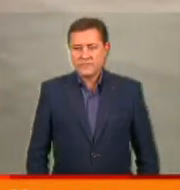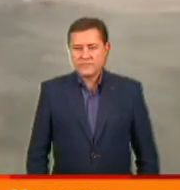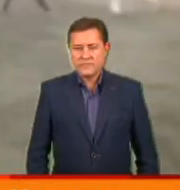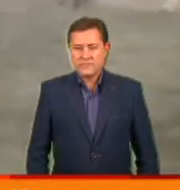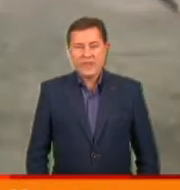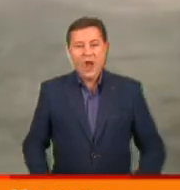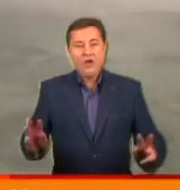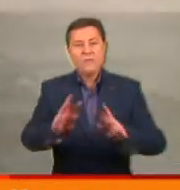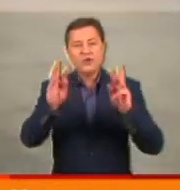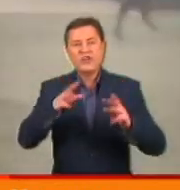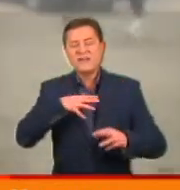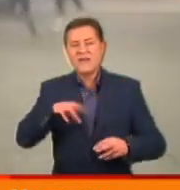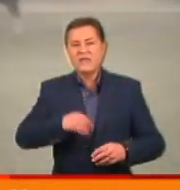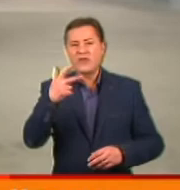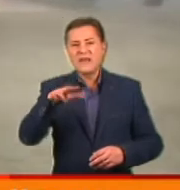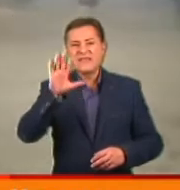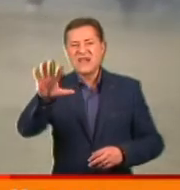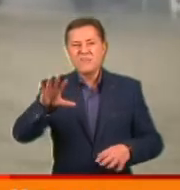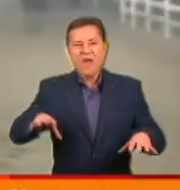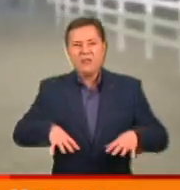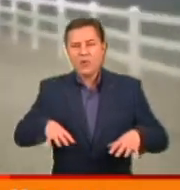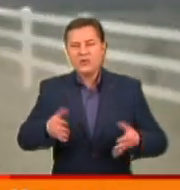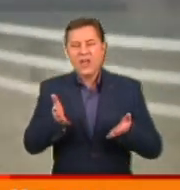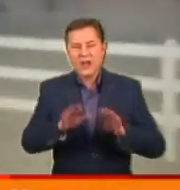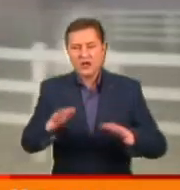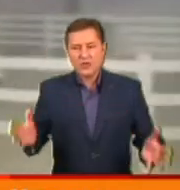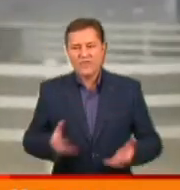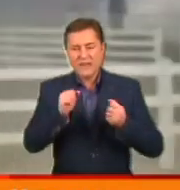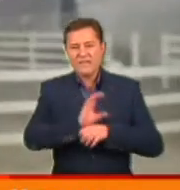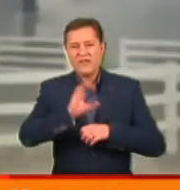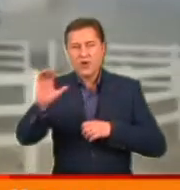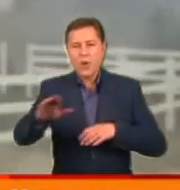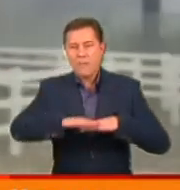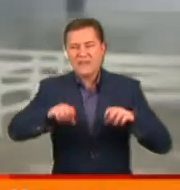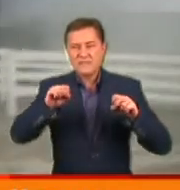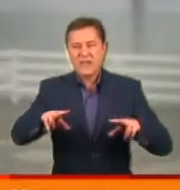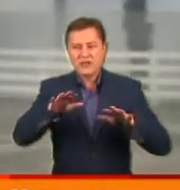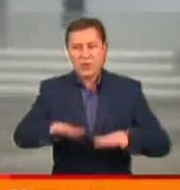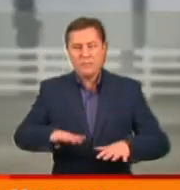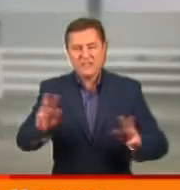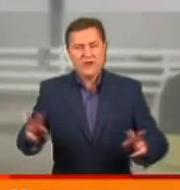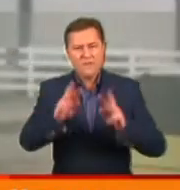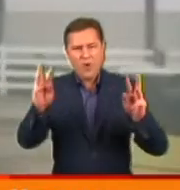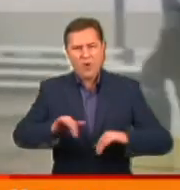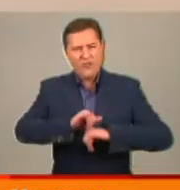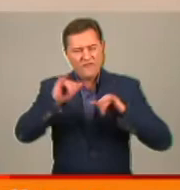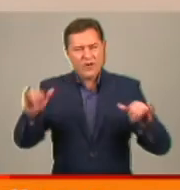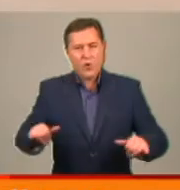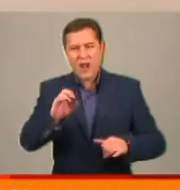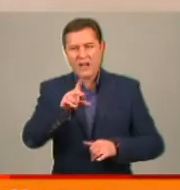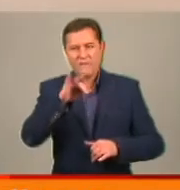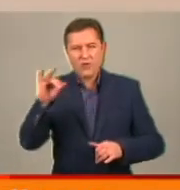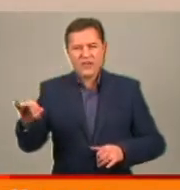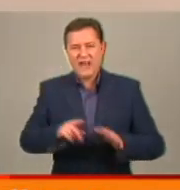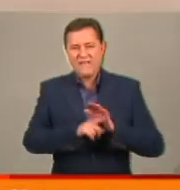У пожежі загинуло 35 коней. Решту врятували і відвезли до безпечного місця. Вогонь вирує в Каліфорнії від 4